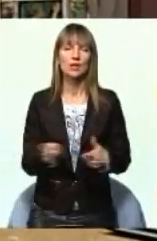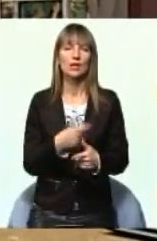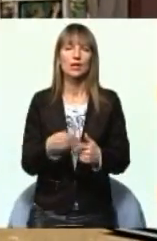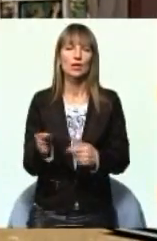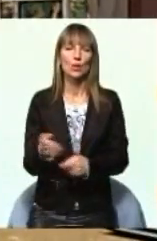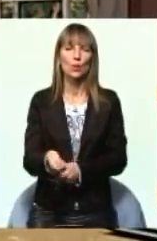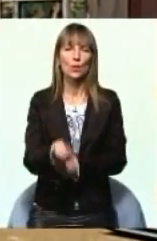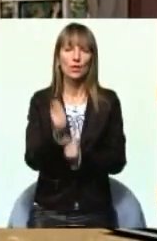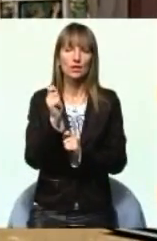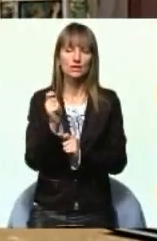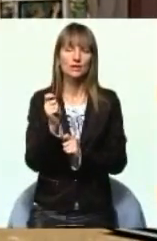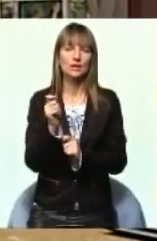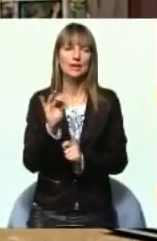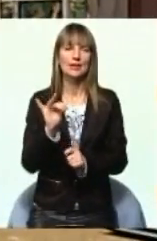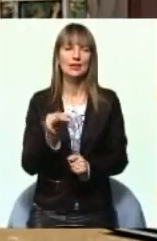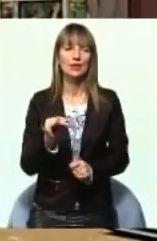удочкой, и потом